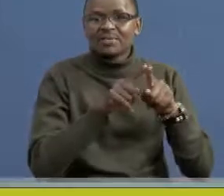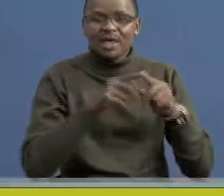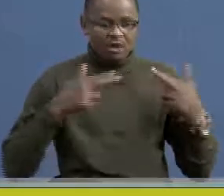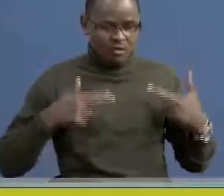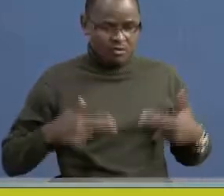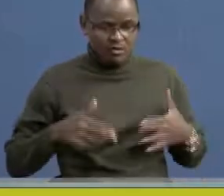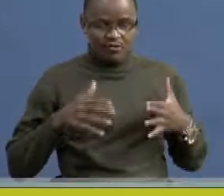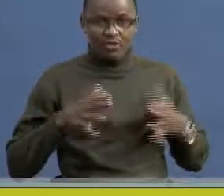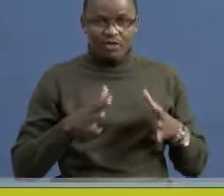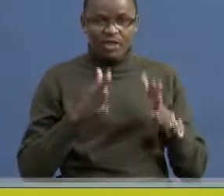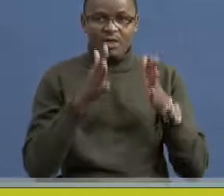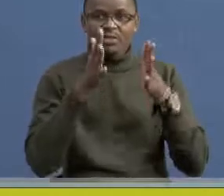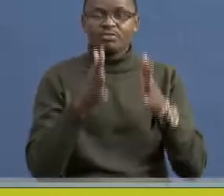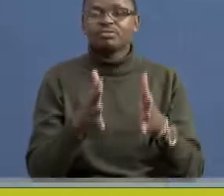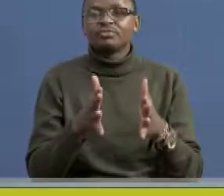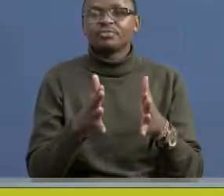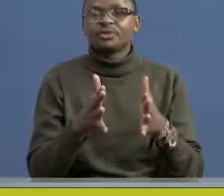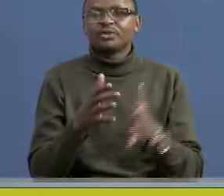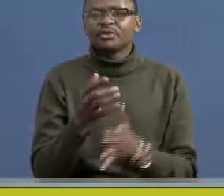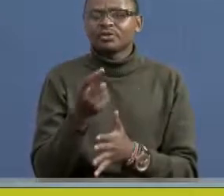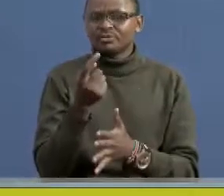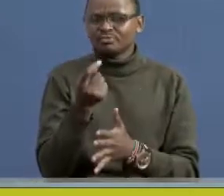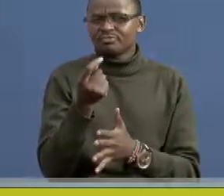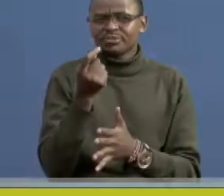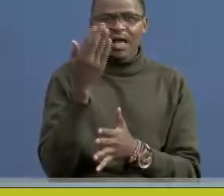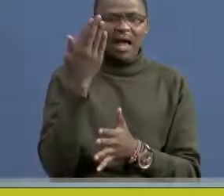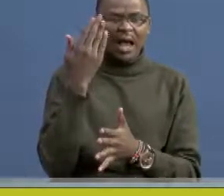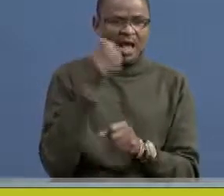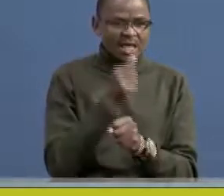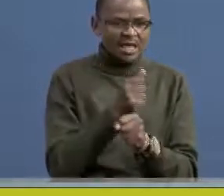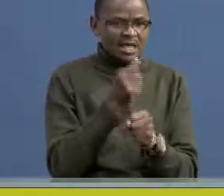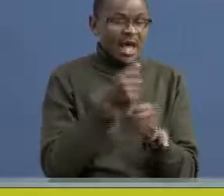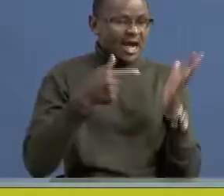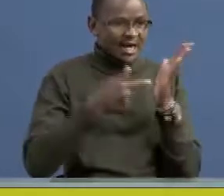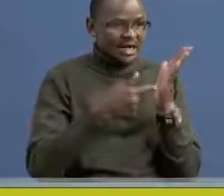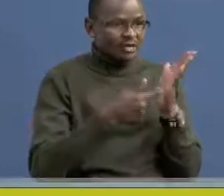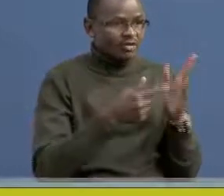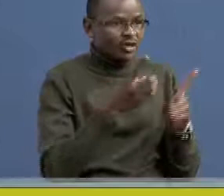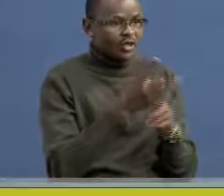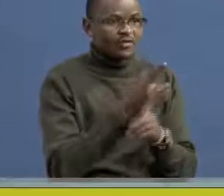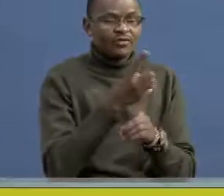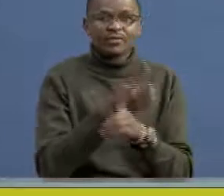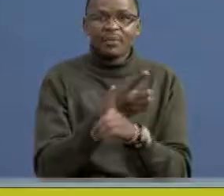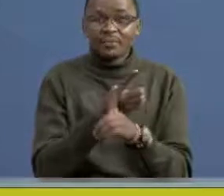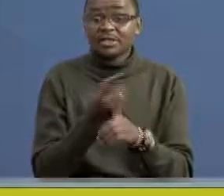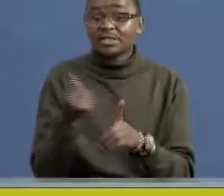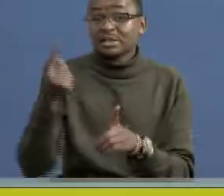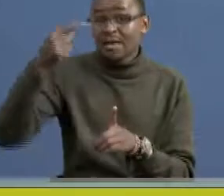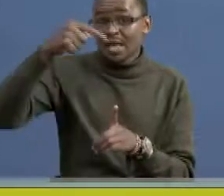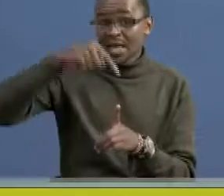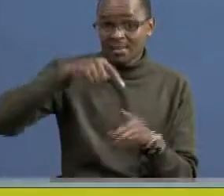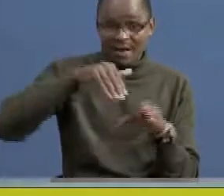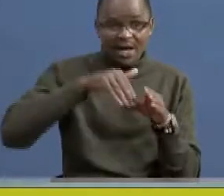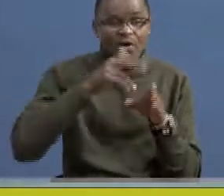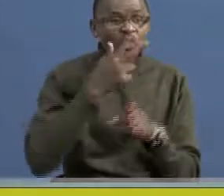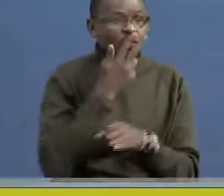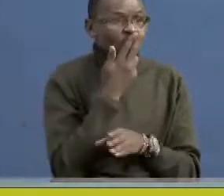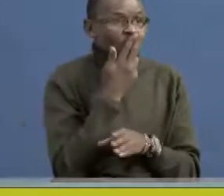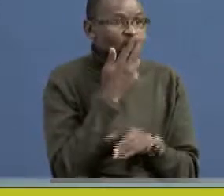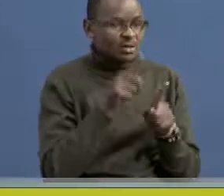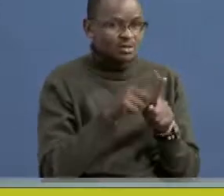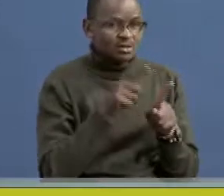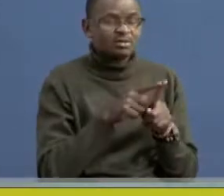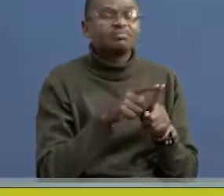ya watumizi. Kwa miaka michache iliyopita, uvumbuzi na teknolojia tofauti zimechipuka katika sekta ya sigara na